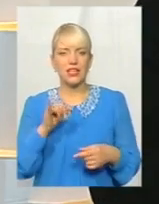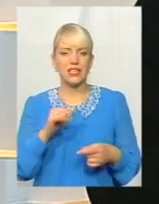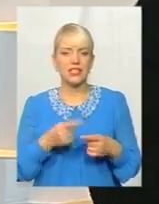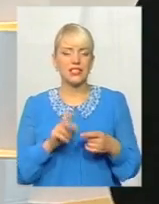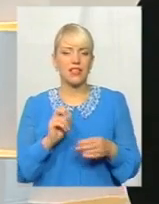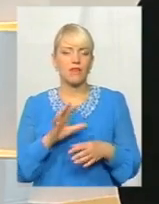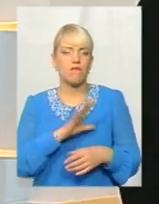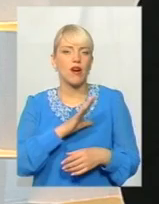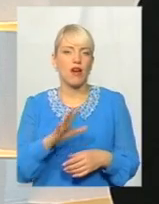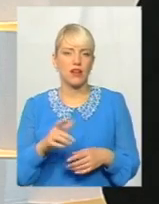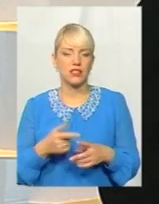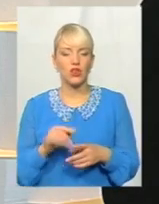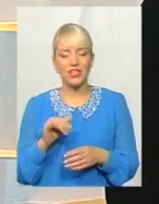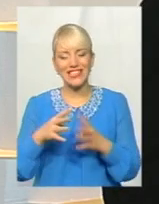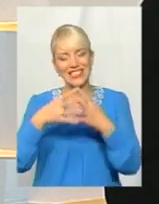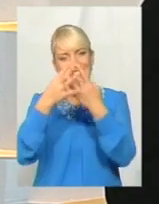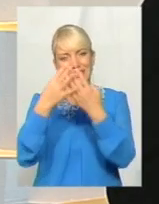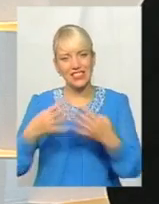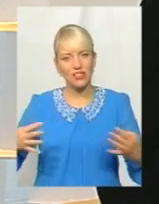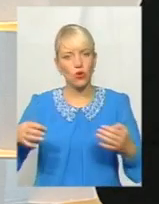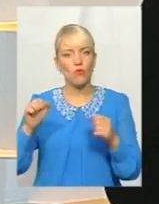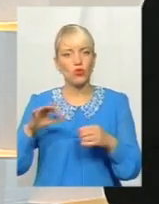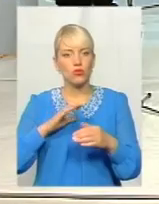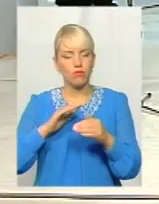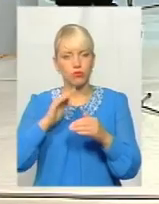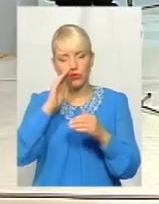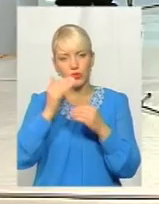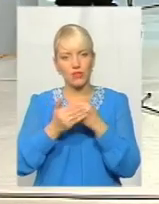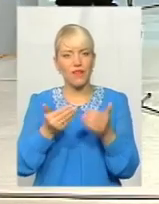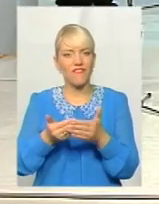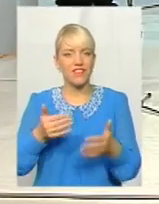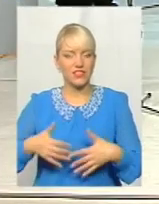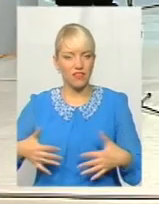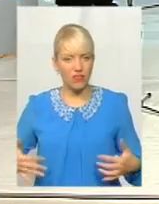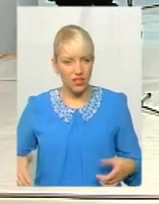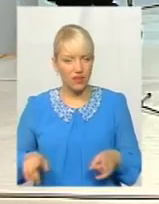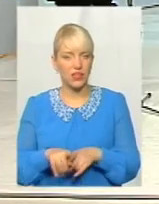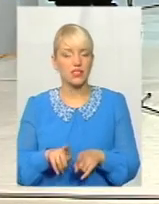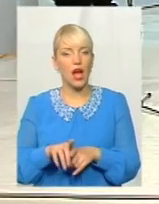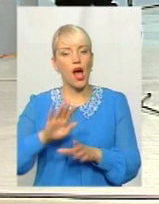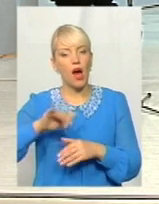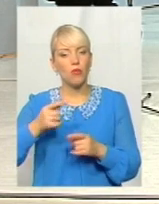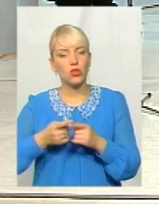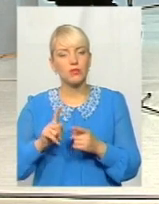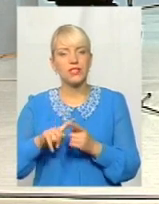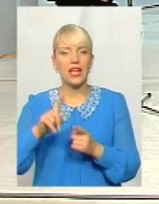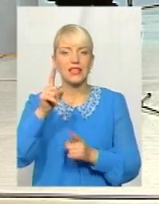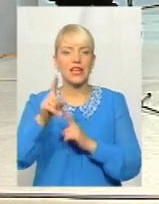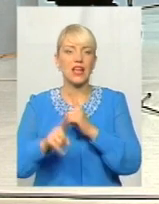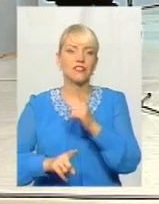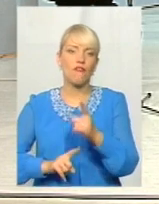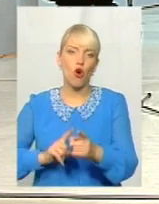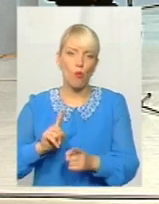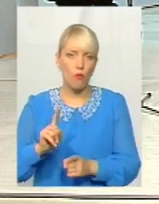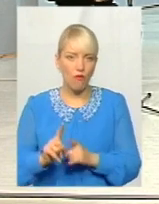і захищатися від тих же самих диких звірів. Це потім воно трансформувалося, їх трансформувалося,